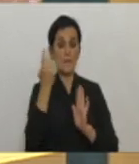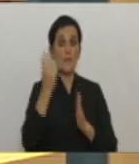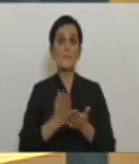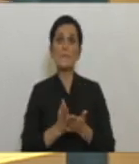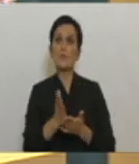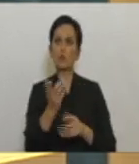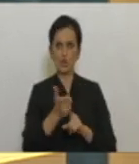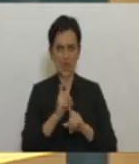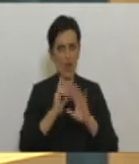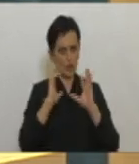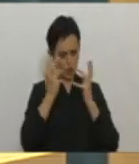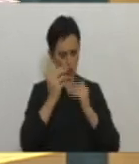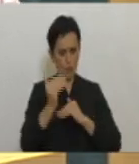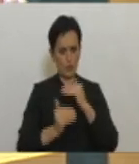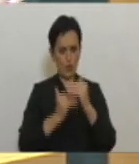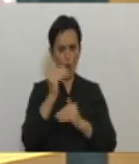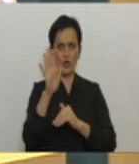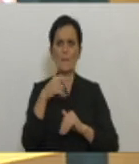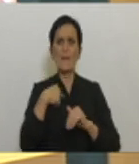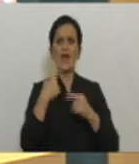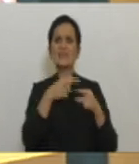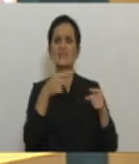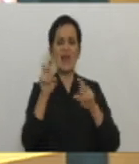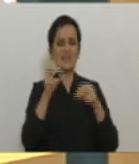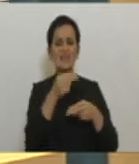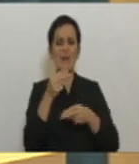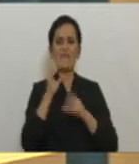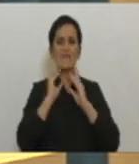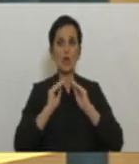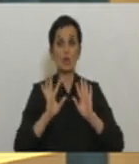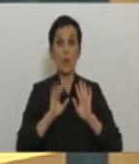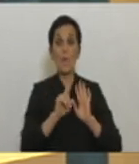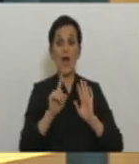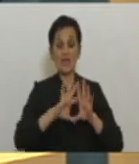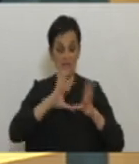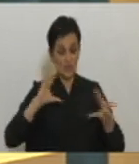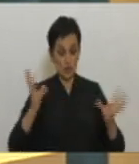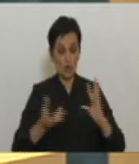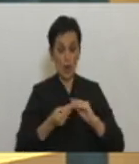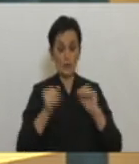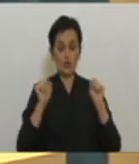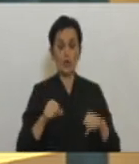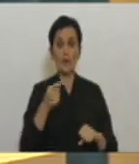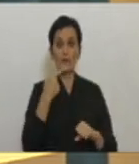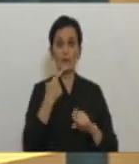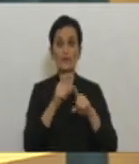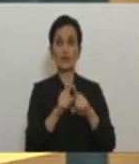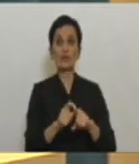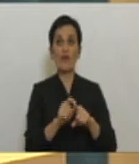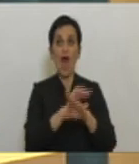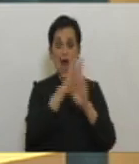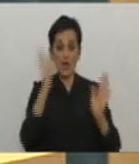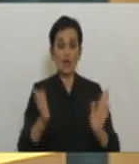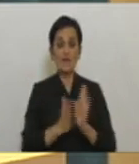გვაქვს ძალიან სერიოზული პროგრესი. სხვა თემებზე ვერ ალბათ ვერ მოვასწრებ, მაგრამ საერთო ჯამში შეგვიძლია ესეთი რაღაცა თქვათ. ამ